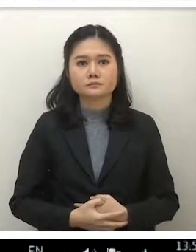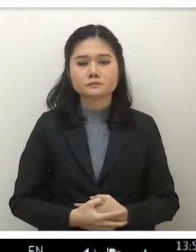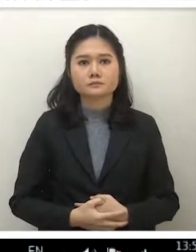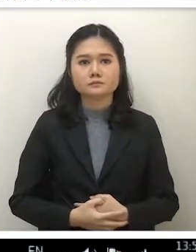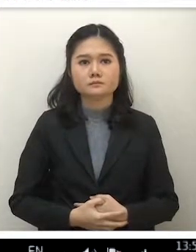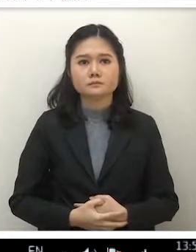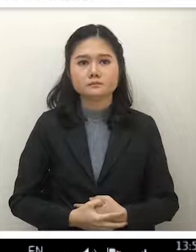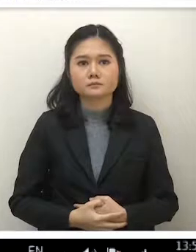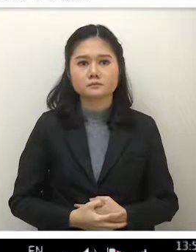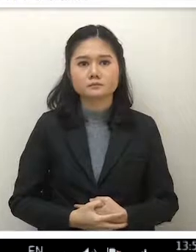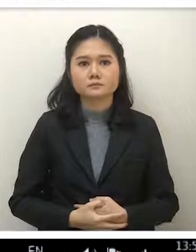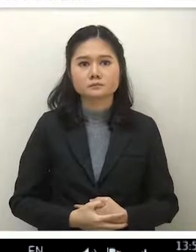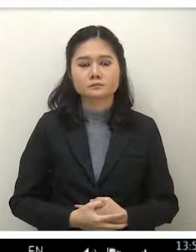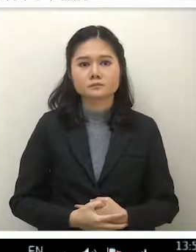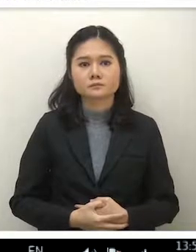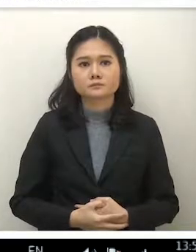อย่างทรงผมนี่